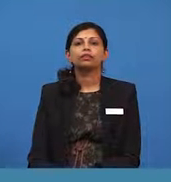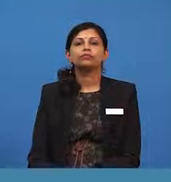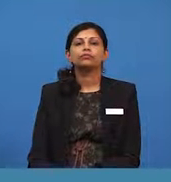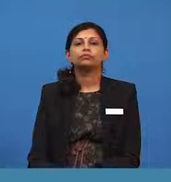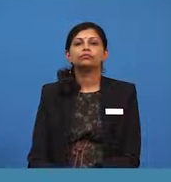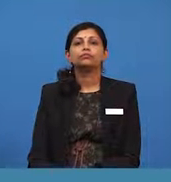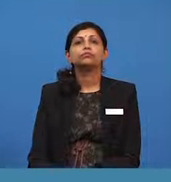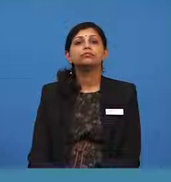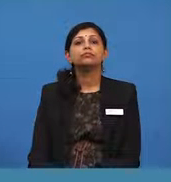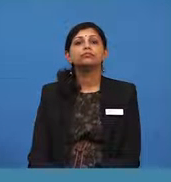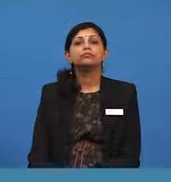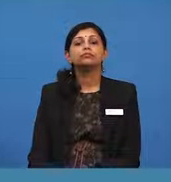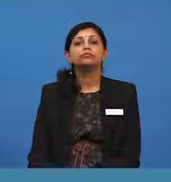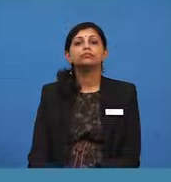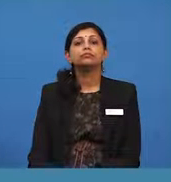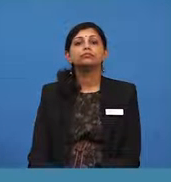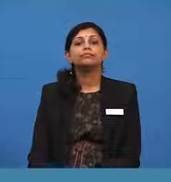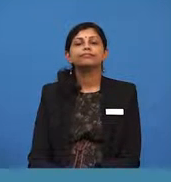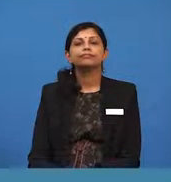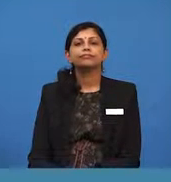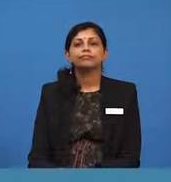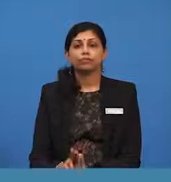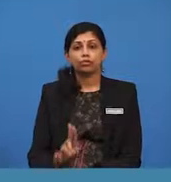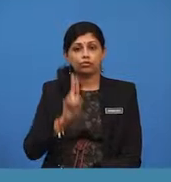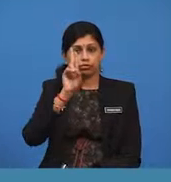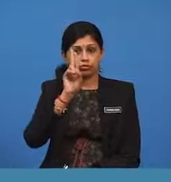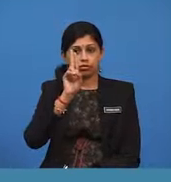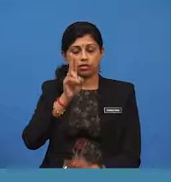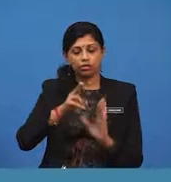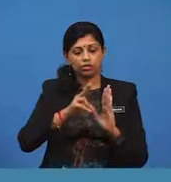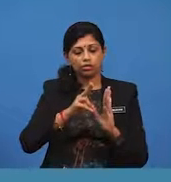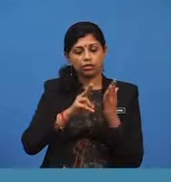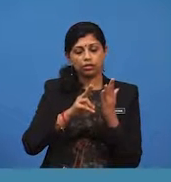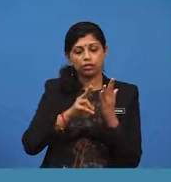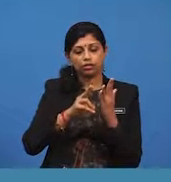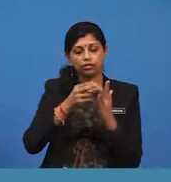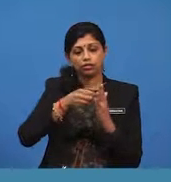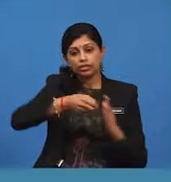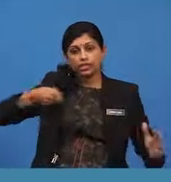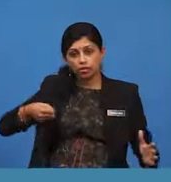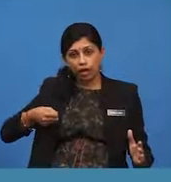Seterusnya, apabila kutub utara magnet bar ditarik keluar dari solenoid,